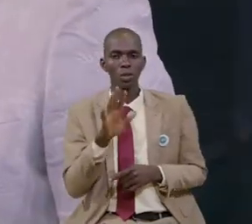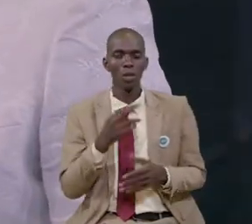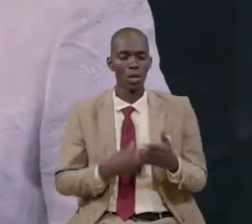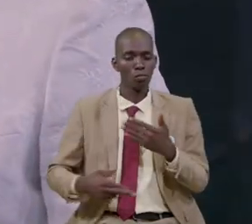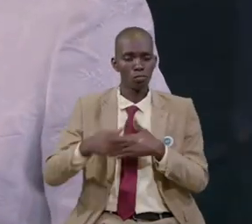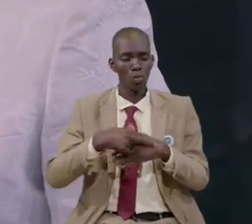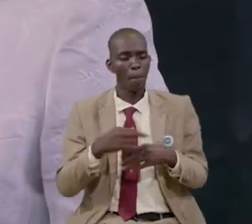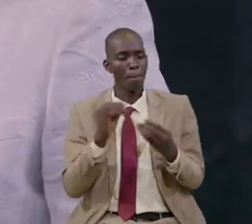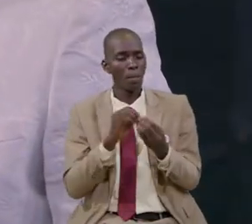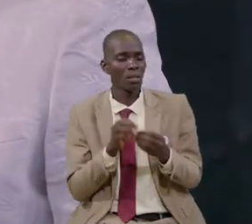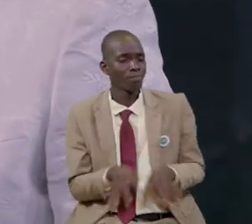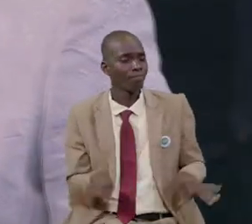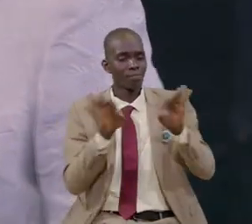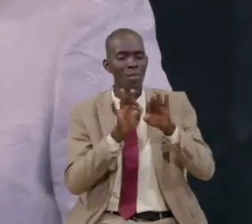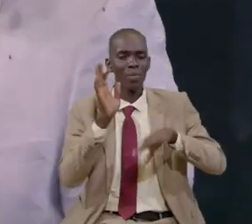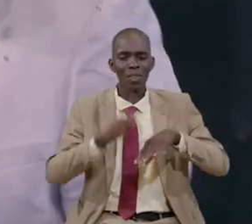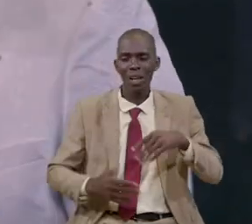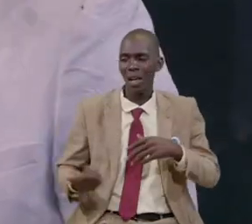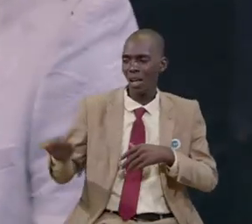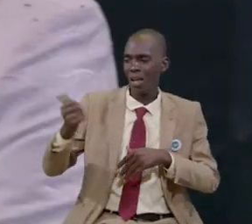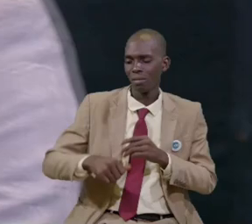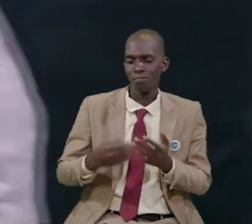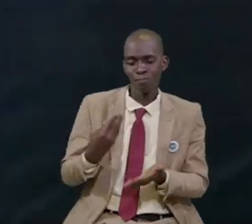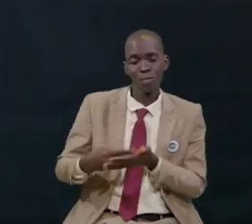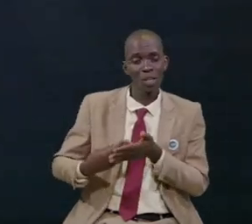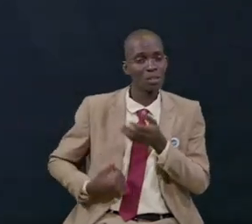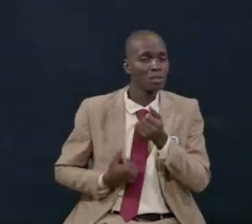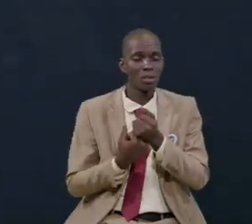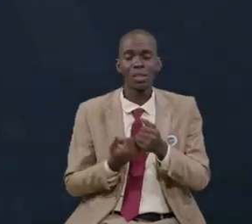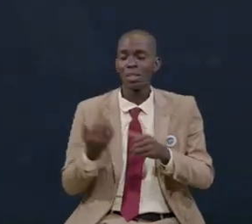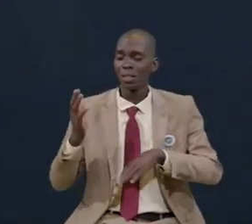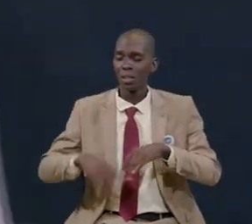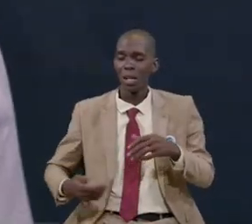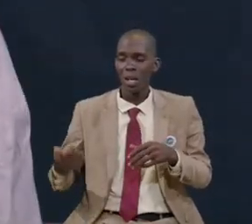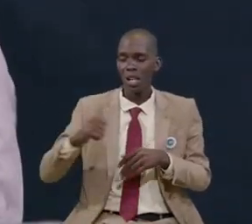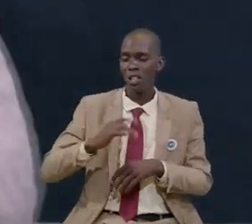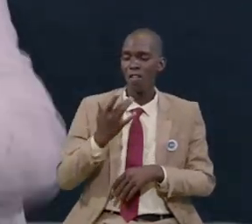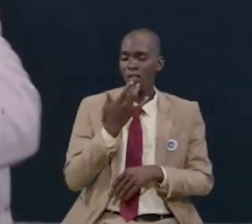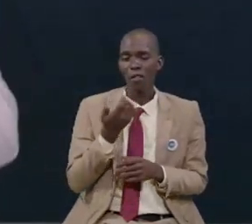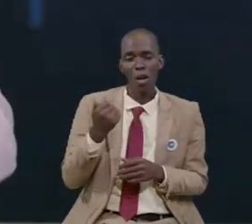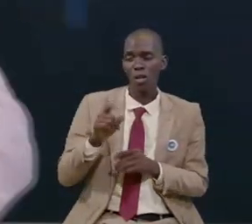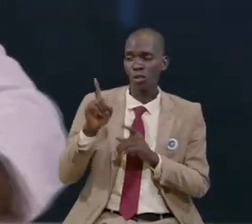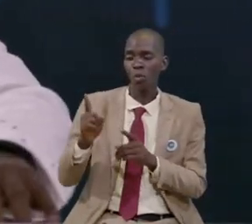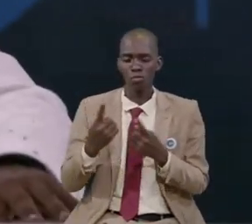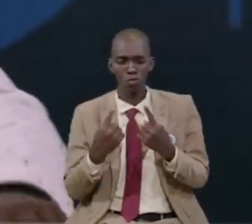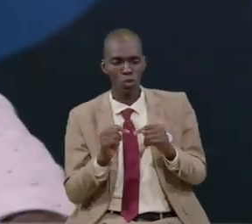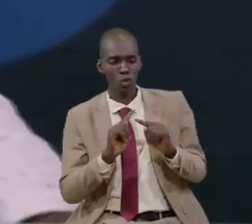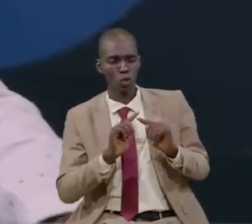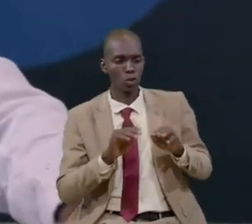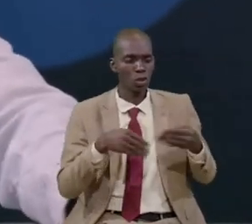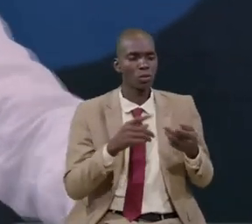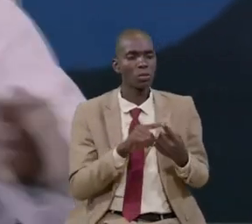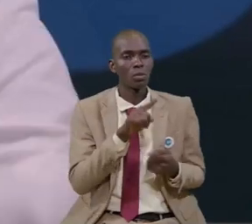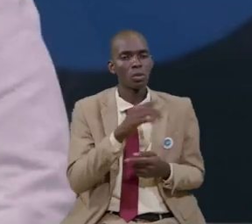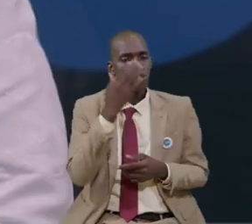restauration au-delà de l'argent, au-delà d'une faveur que quelqu'un peut vous faire,